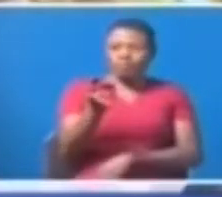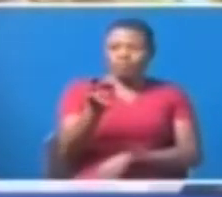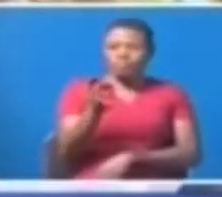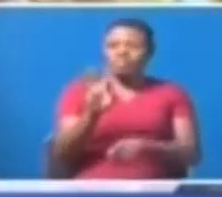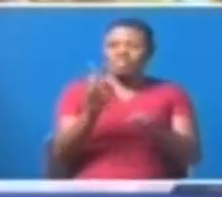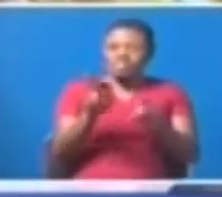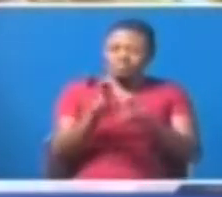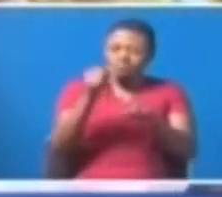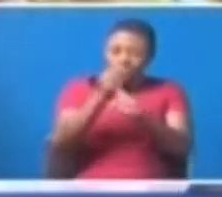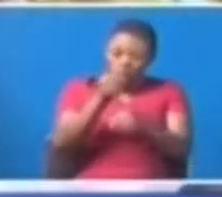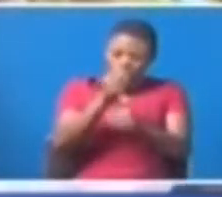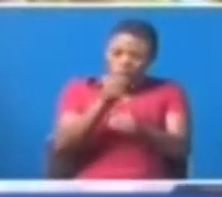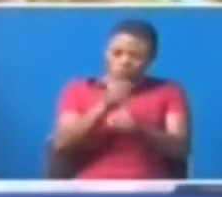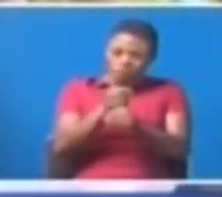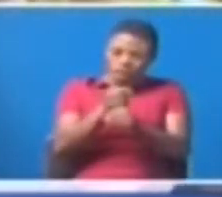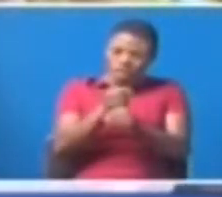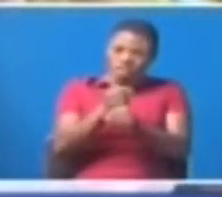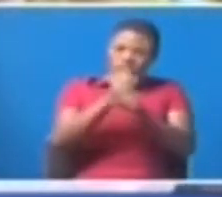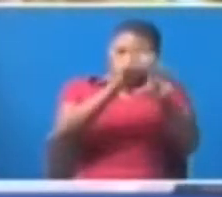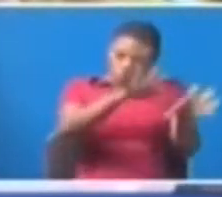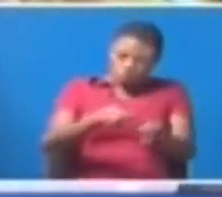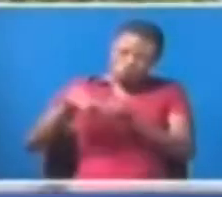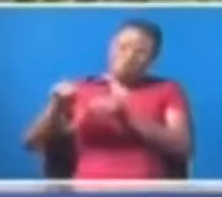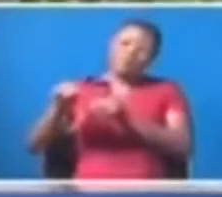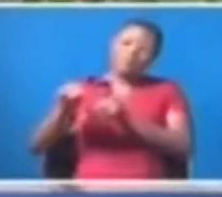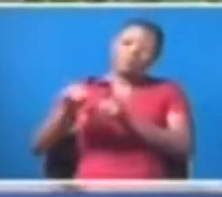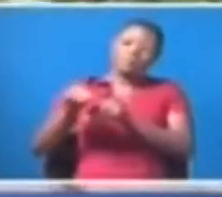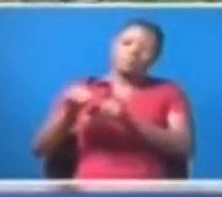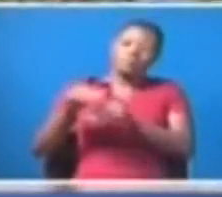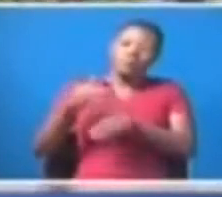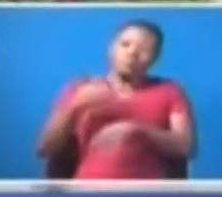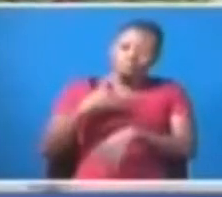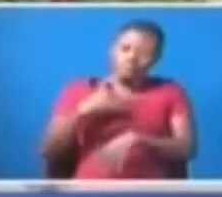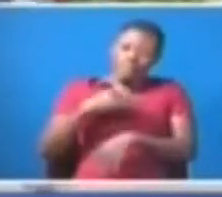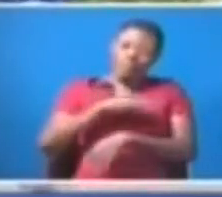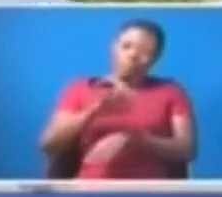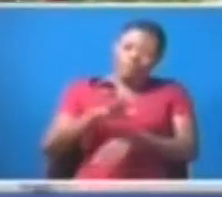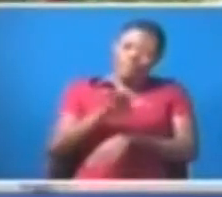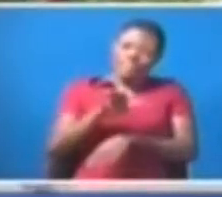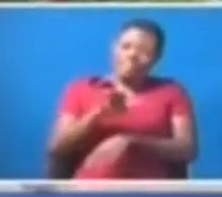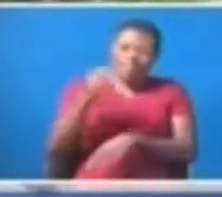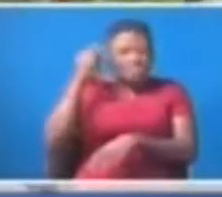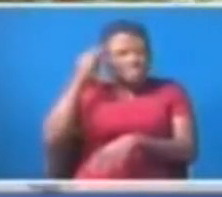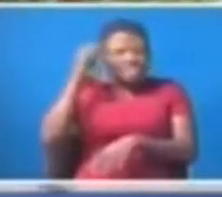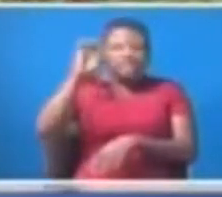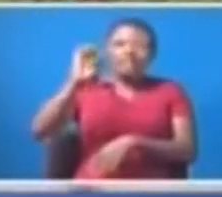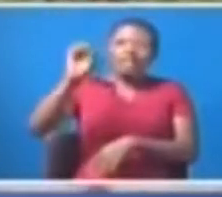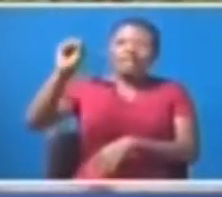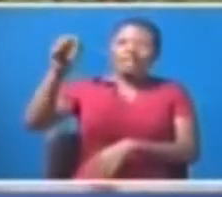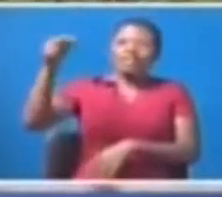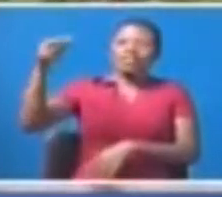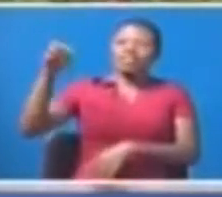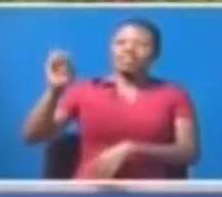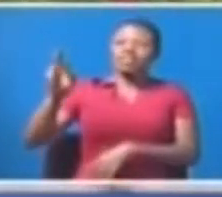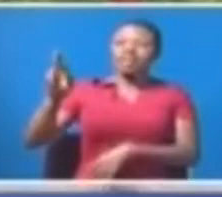nitie bidii pia ndio niwatoe kwa hiyo nafasi. Kwa position yangu naweza sema Esther Mutinda ambaye alikuwa kwa